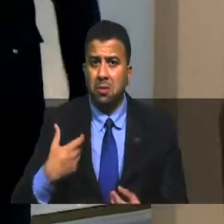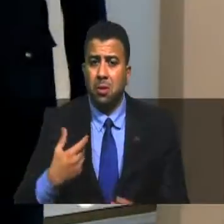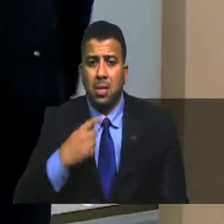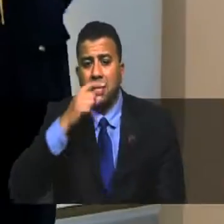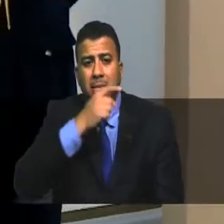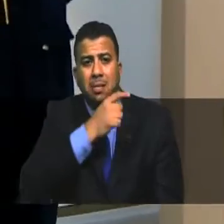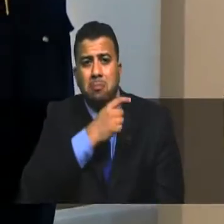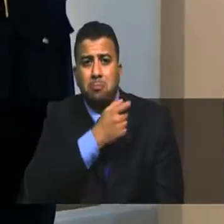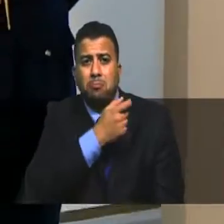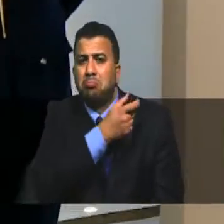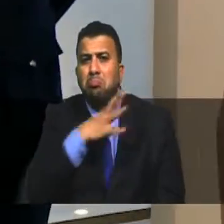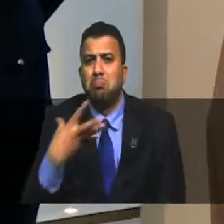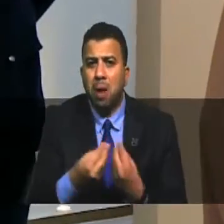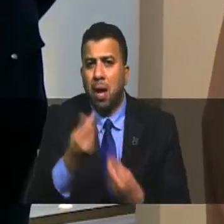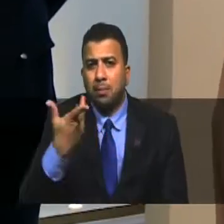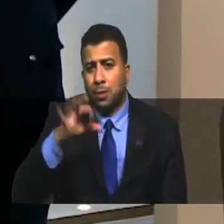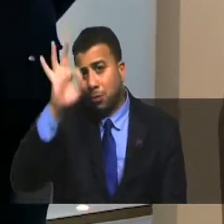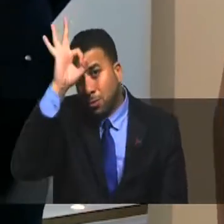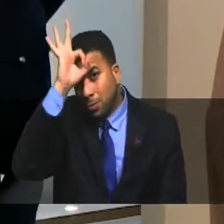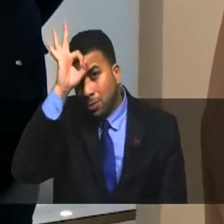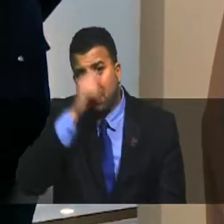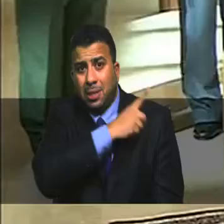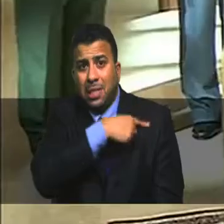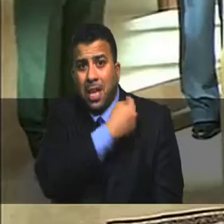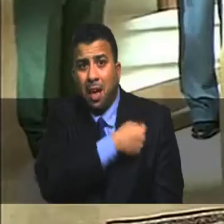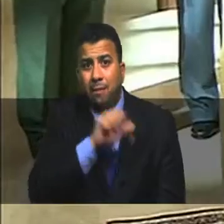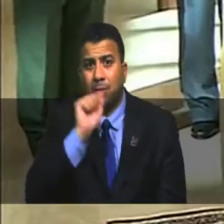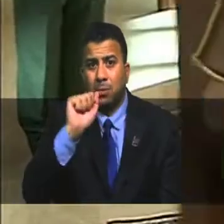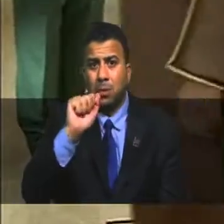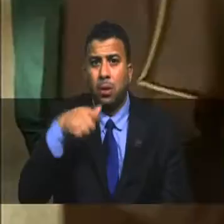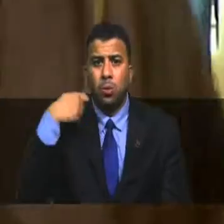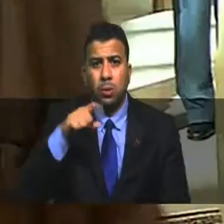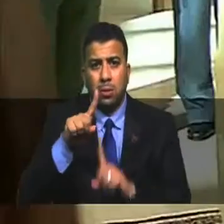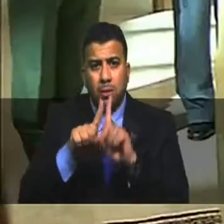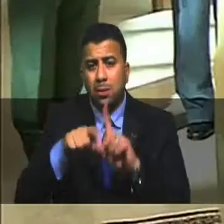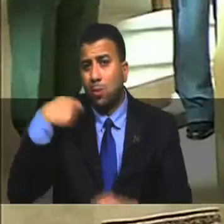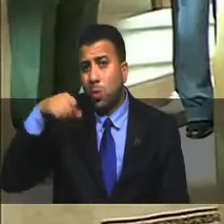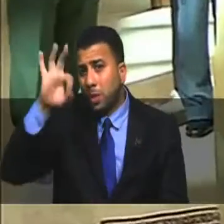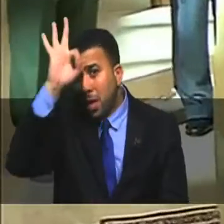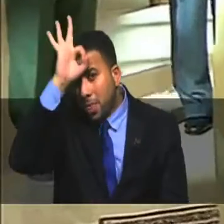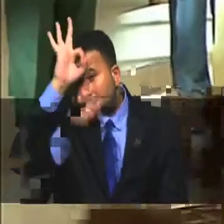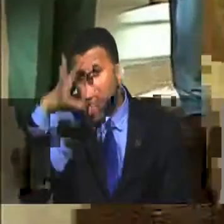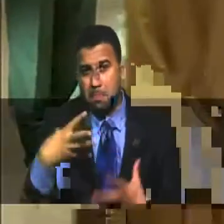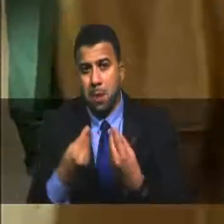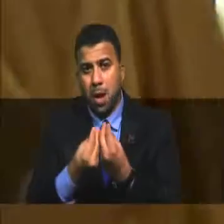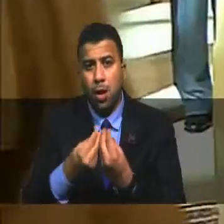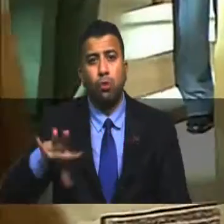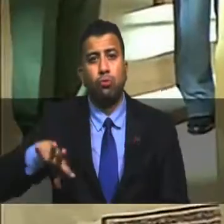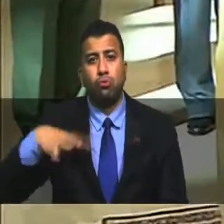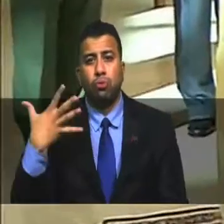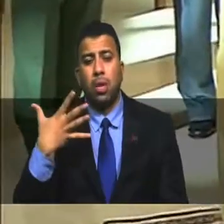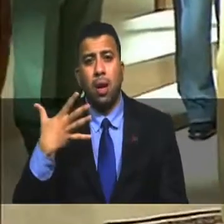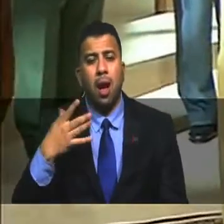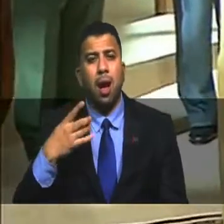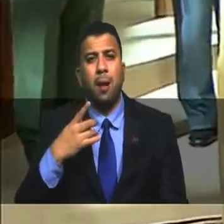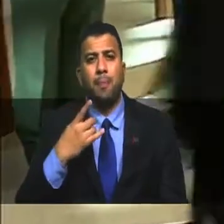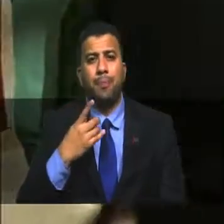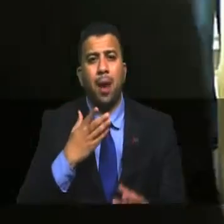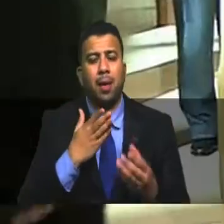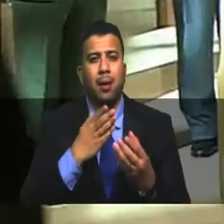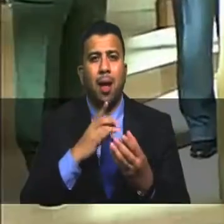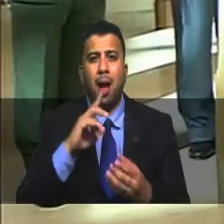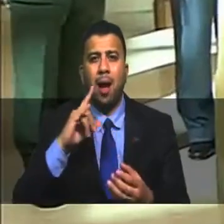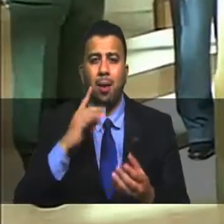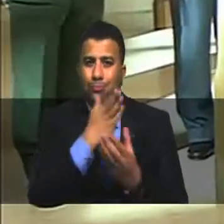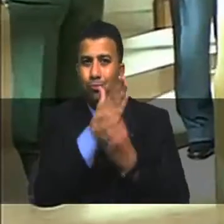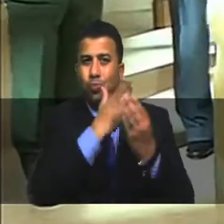الفريق سمو الشيخ سيف بن زايد آل نهيان نائب رئيس مجلس الوزراء وزير الداخلية وسمو الشيخ عبد الله بن زايد